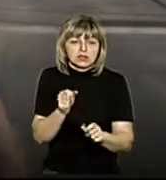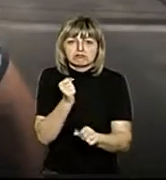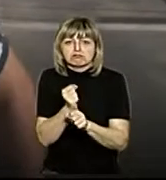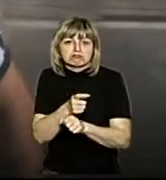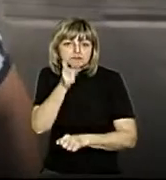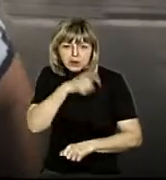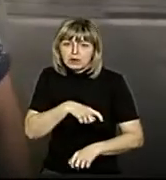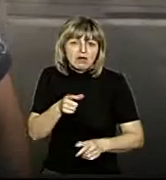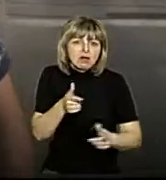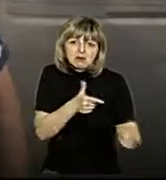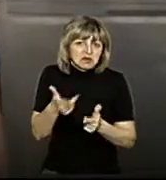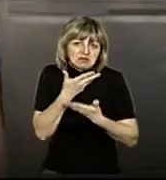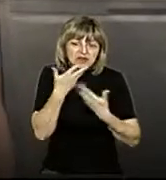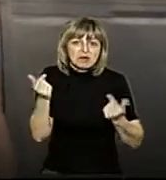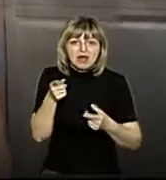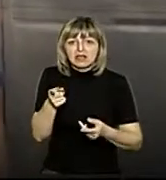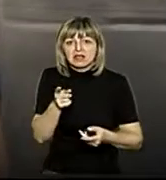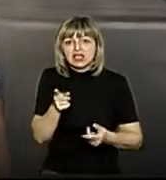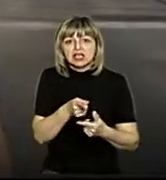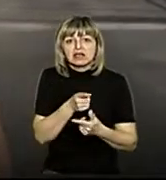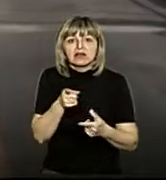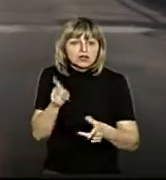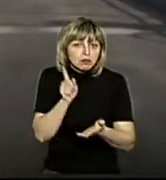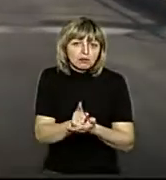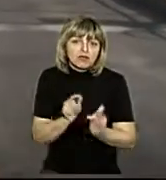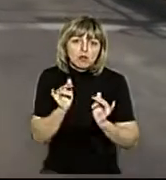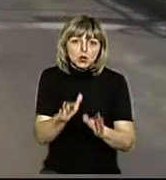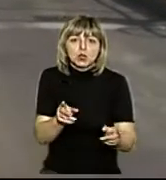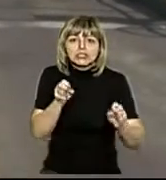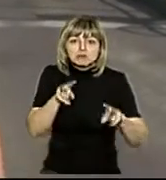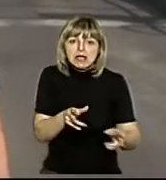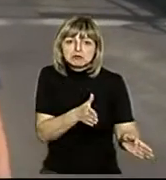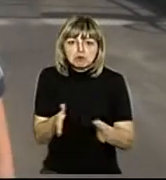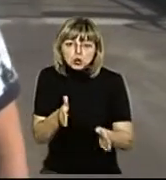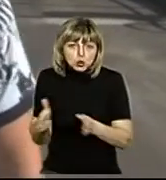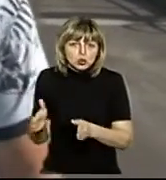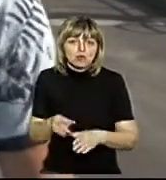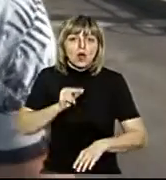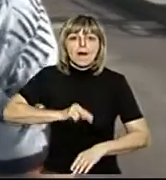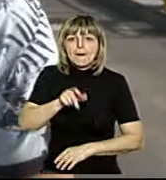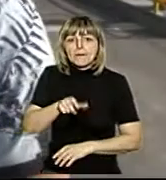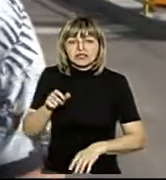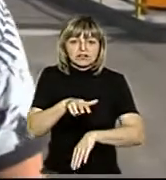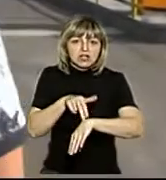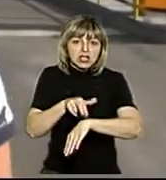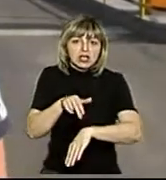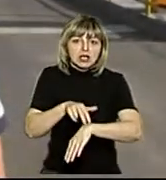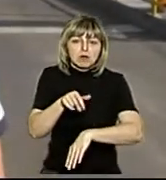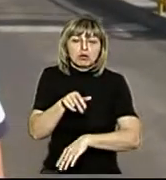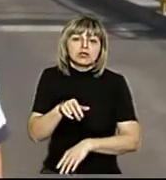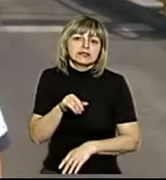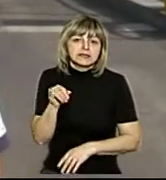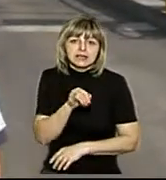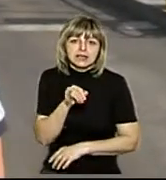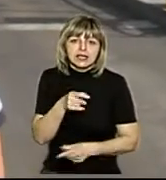не підготовлені такі впечатлення. Ну, я не знаю, хто вони мають проходити спецпідготовку по цьому питанню. Тобто працівники поліції, я був свідком, коли